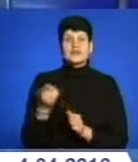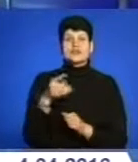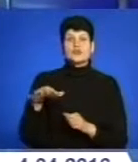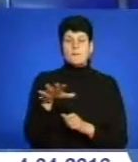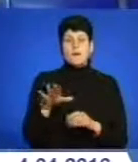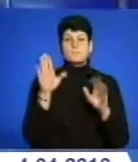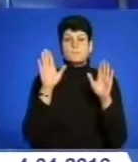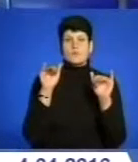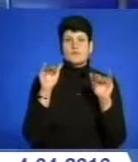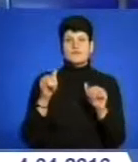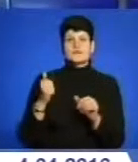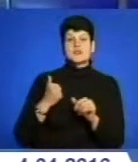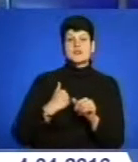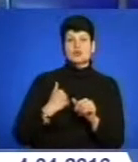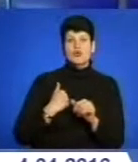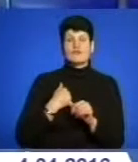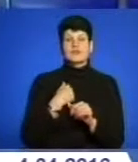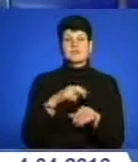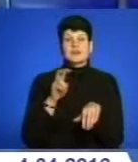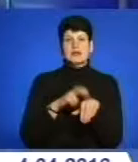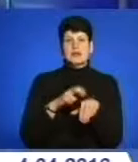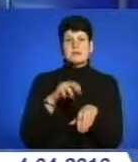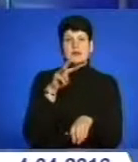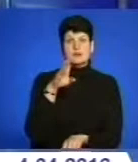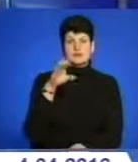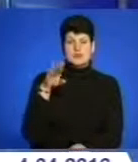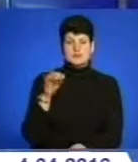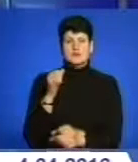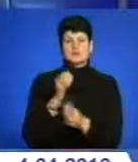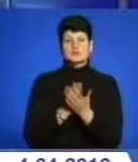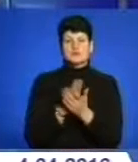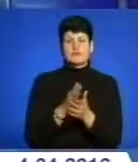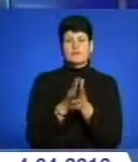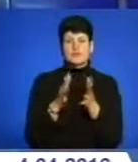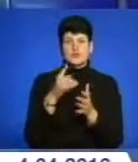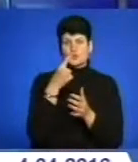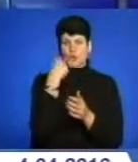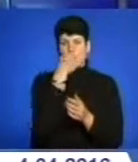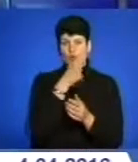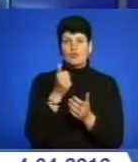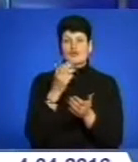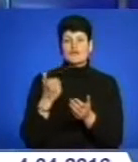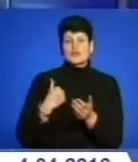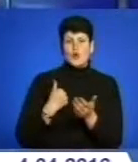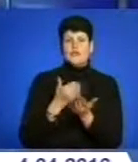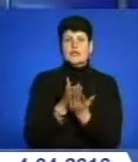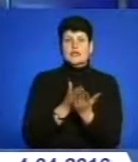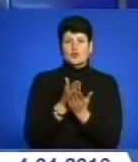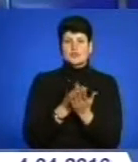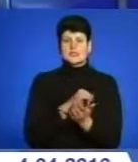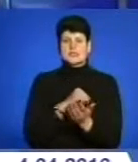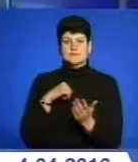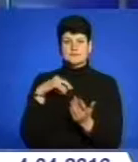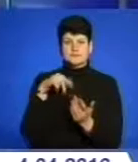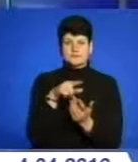Тернопільщина попрощалася із військовим лікарем. Михайло Стасів прослужив більше року в зоні АТО, був військовим хірургом. На передову пішов добровольцем,